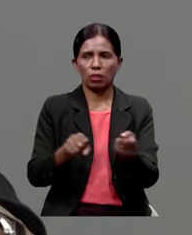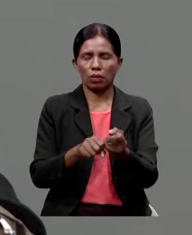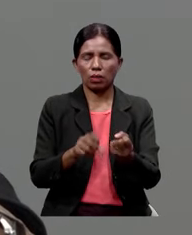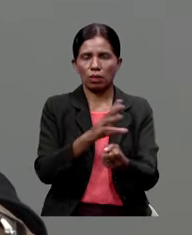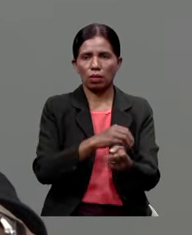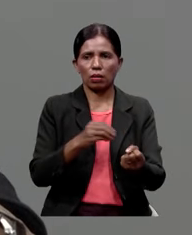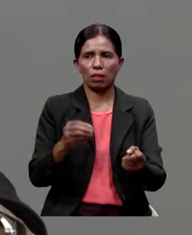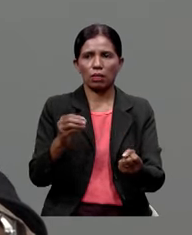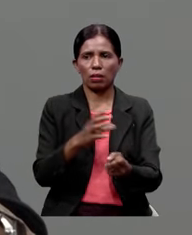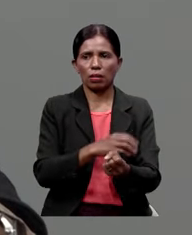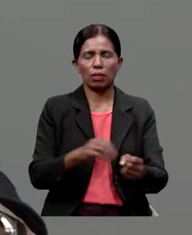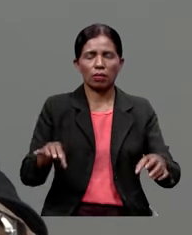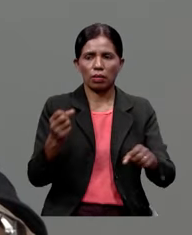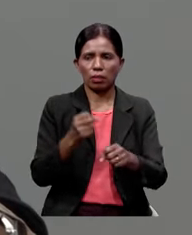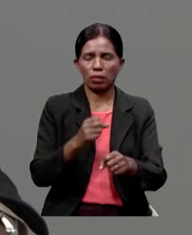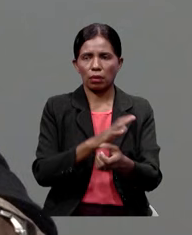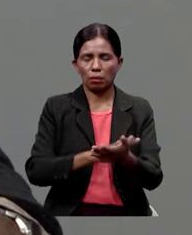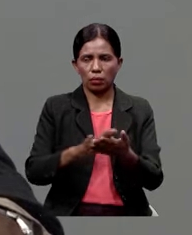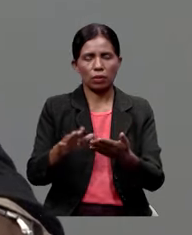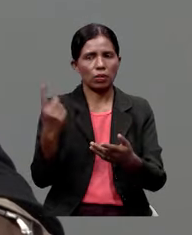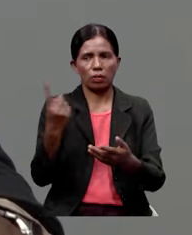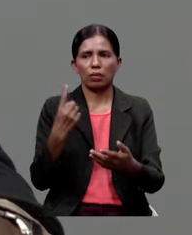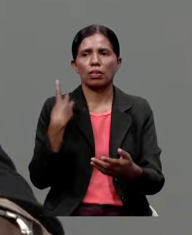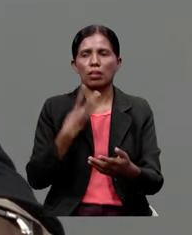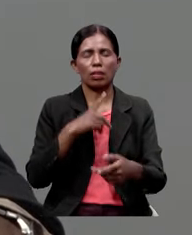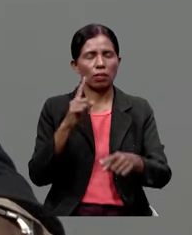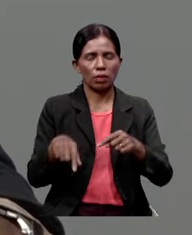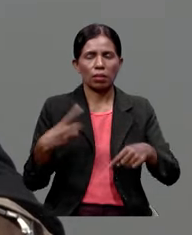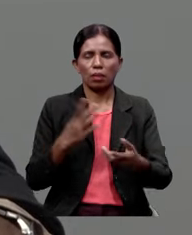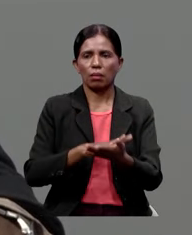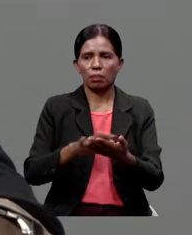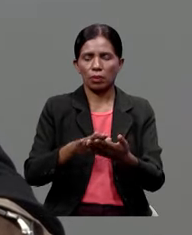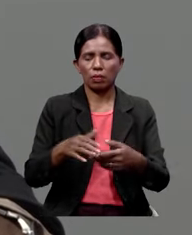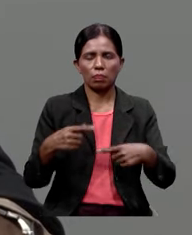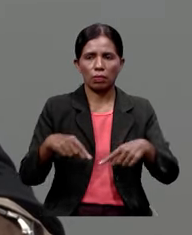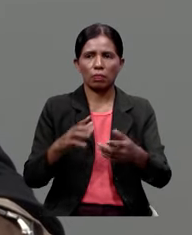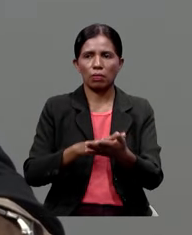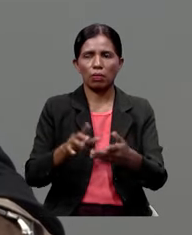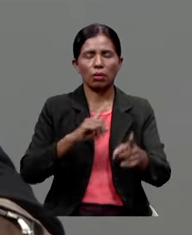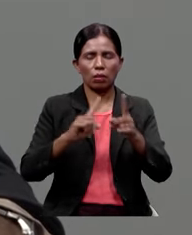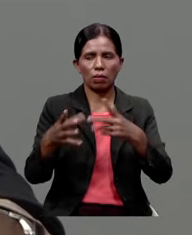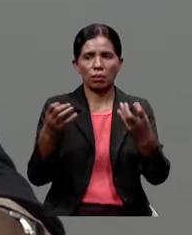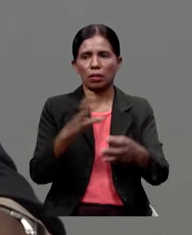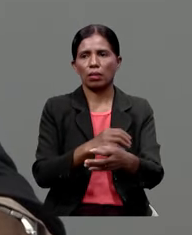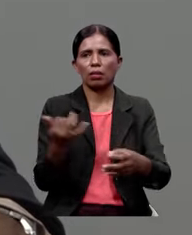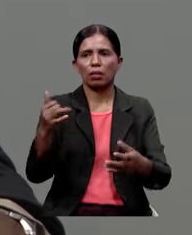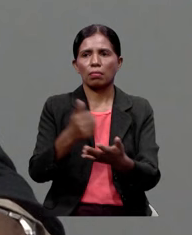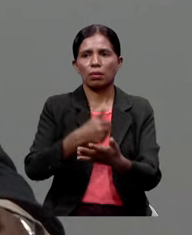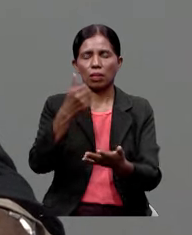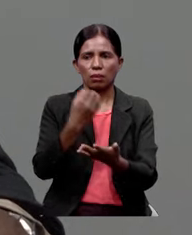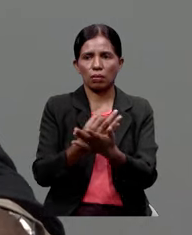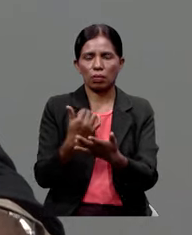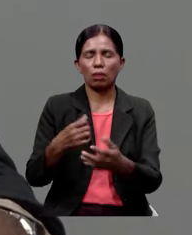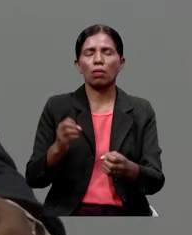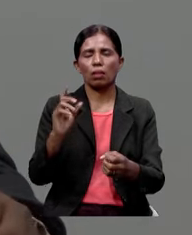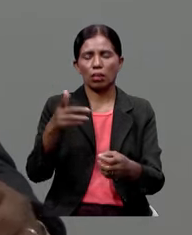defende e a kaza para sidane tengki mos na fati. La bele ita va hamos dia balu kulia barak barak dia sira manan osane husi pasir